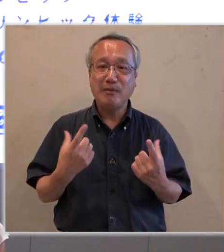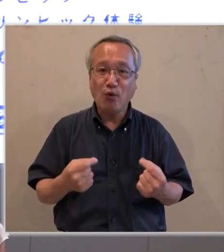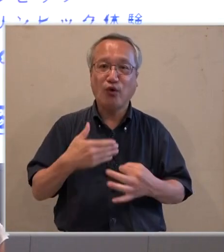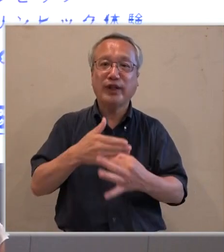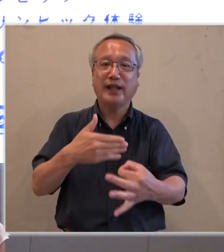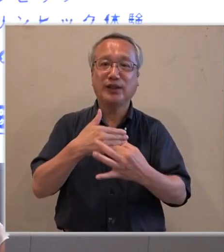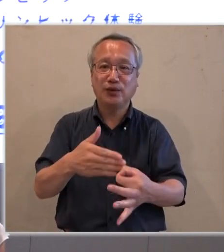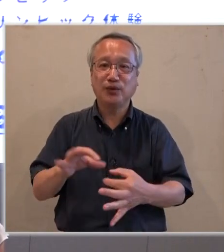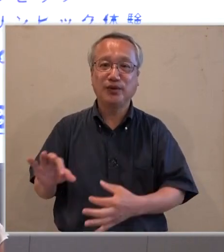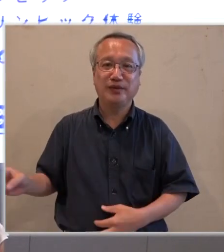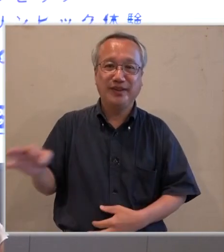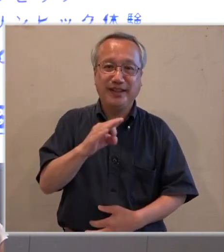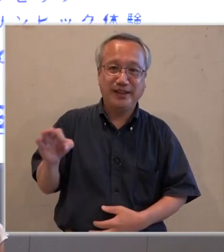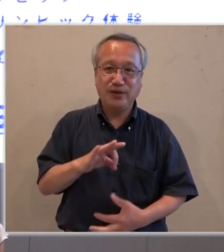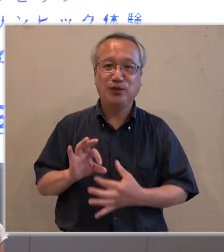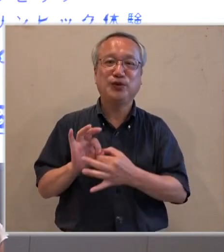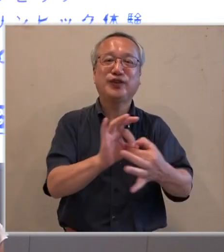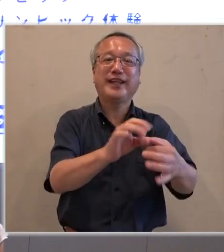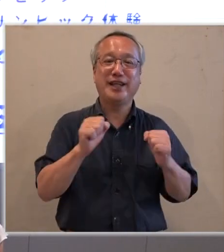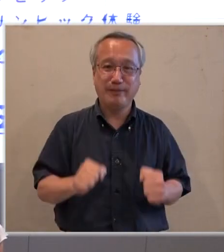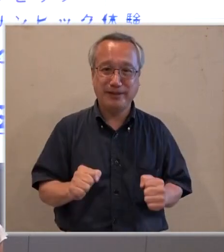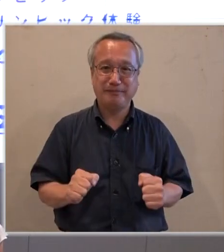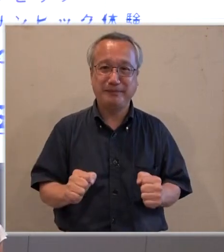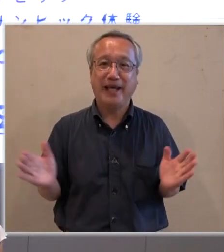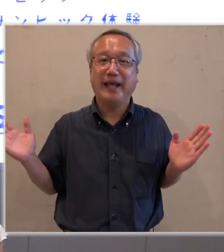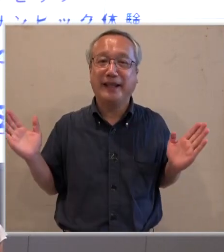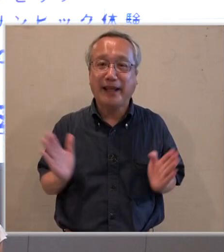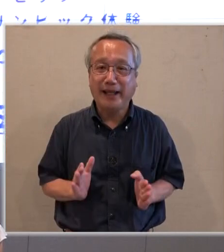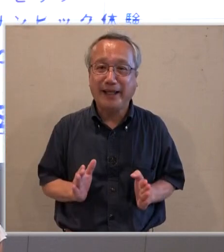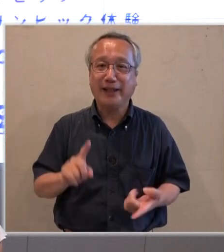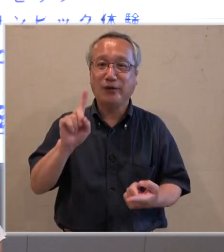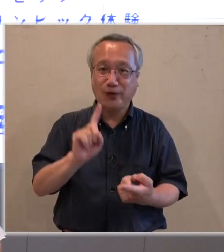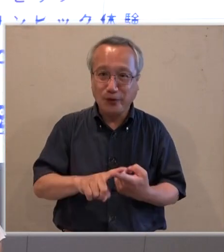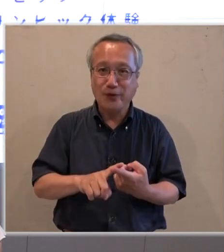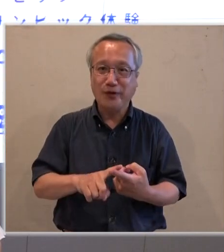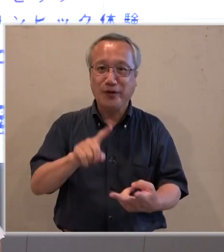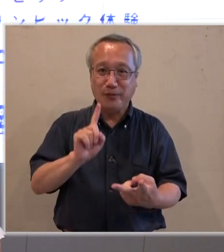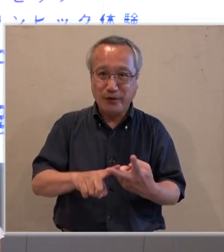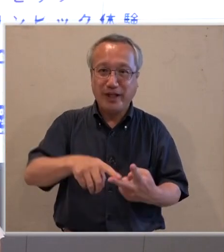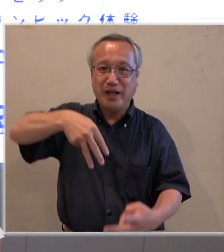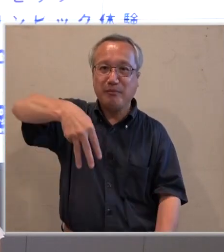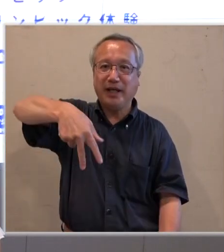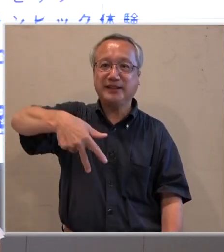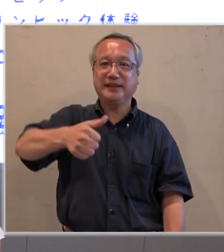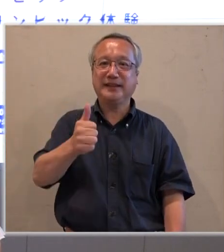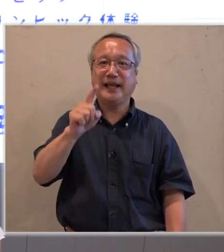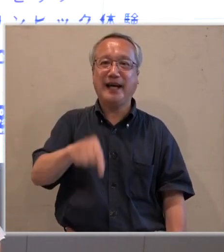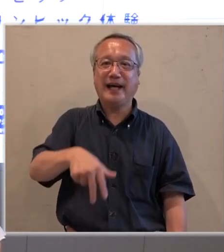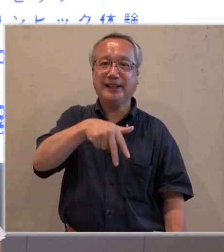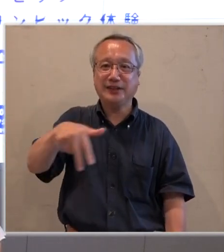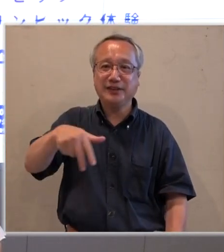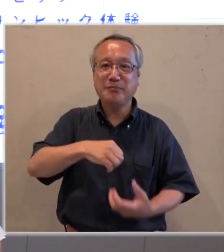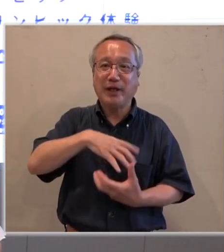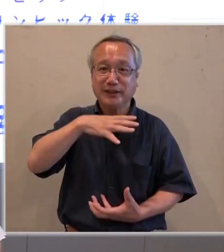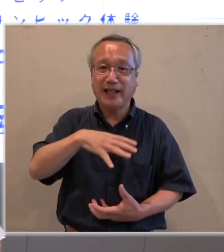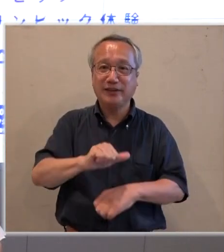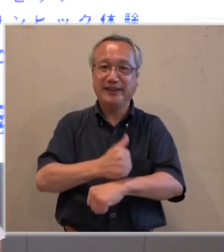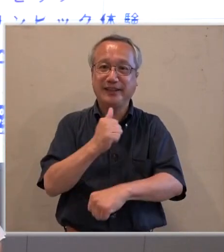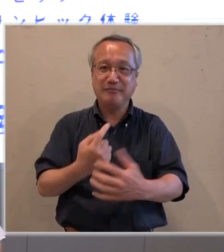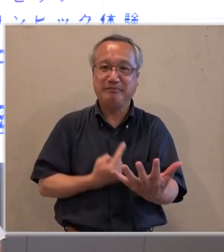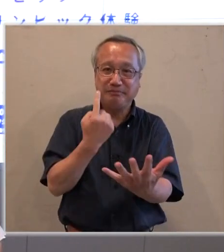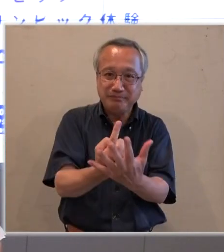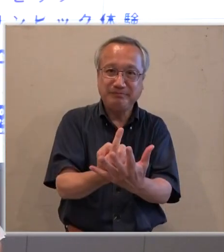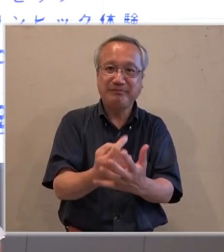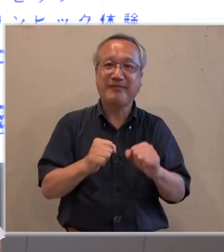。ダイエットにダイエットとともにマスターズの試合にも出させていただいております。主人